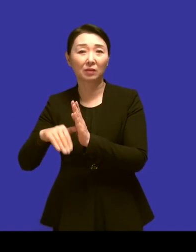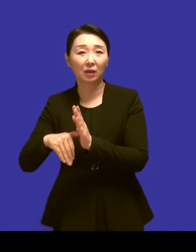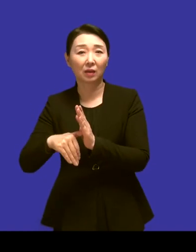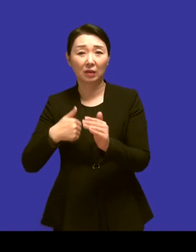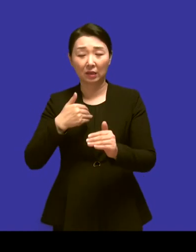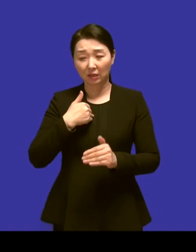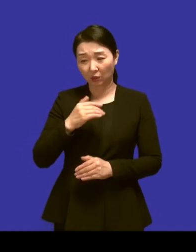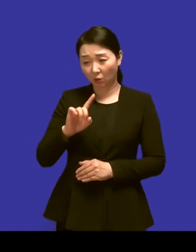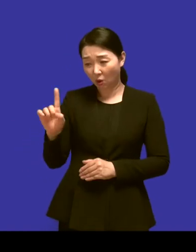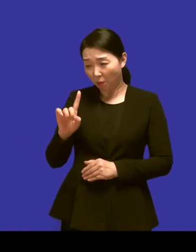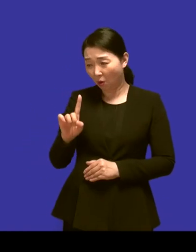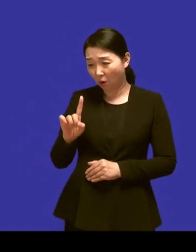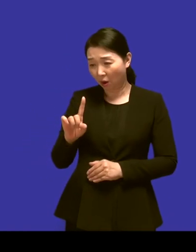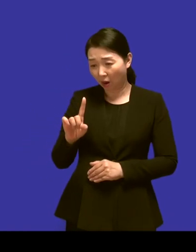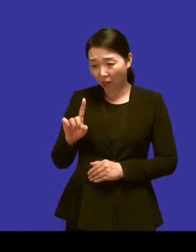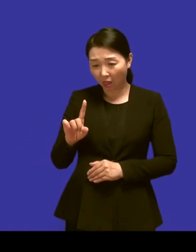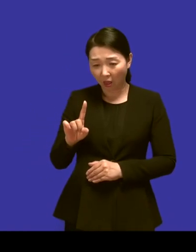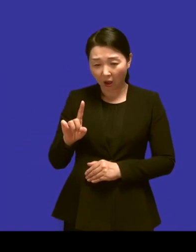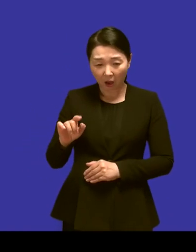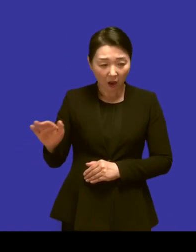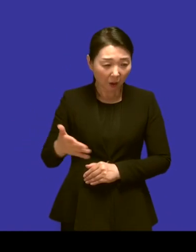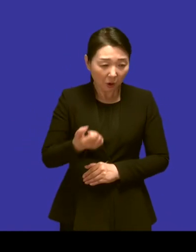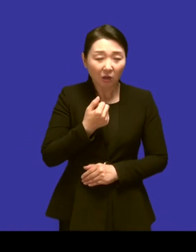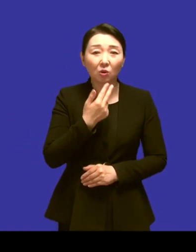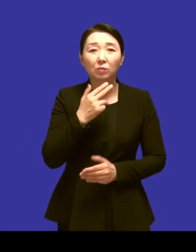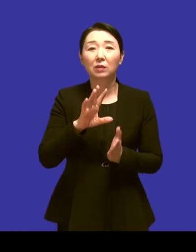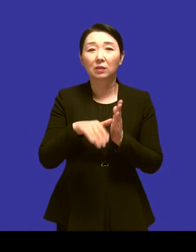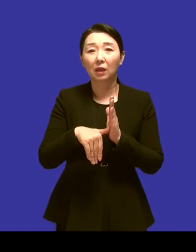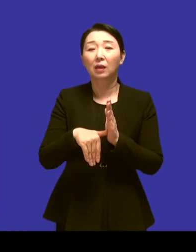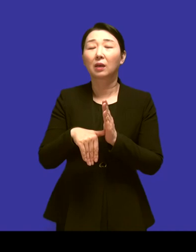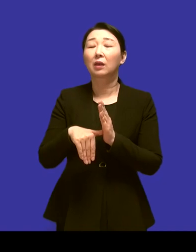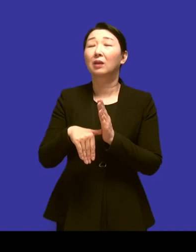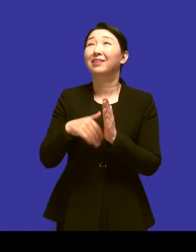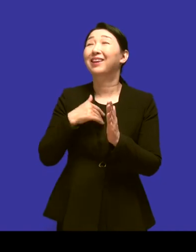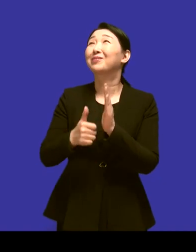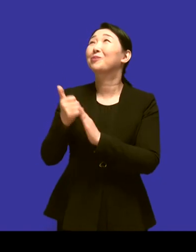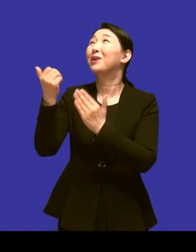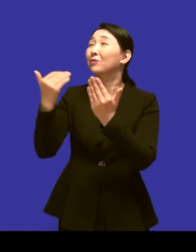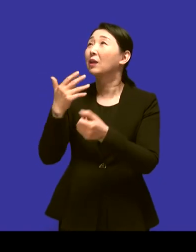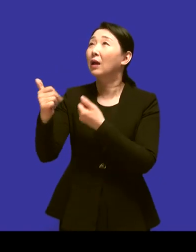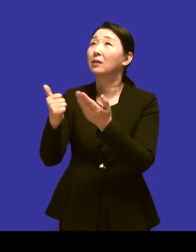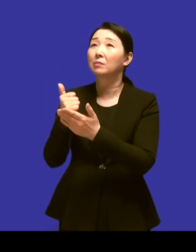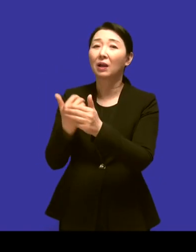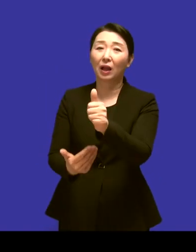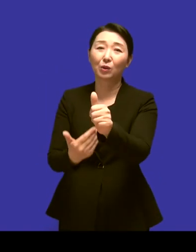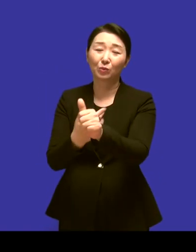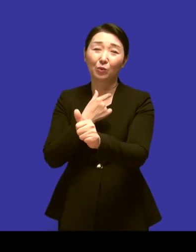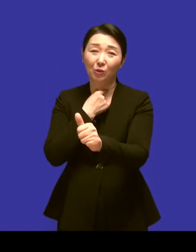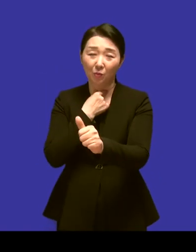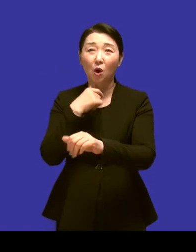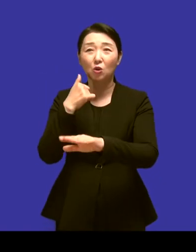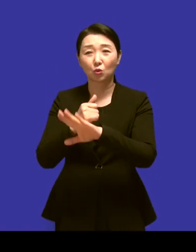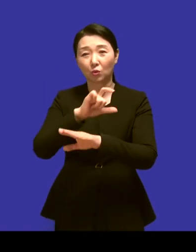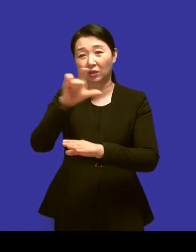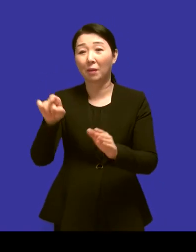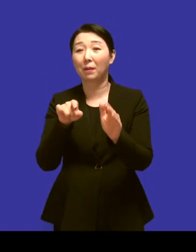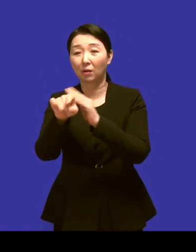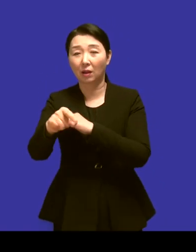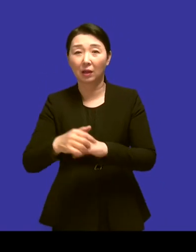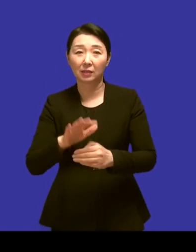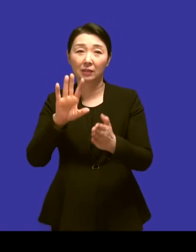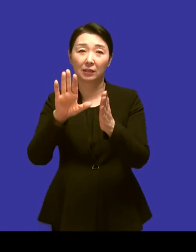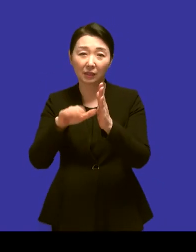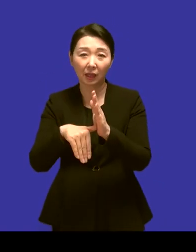뭔가 아무것도 없었을 때 하나님께서 소망이 되어주신 것처럼 알려주고 싶다는 마음 때문에 이제 네팔로 이렇게 향하게 됐는데 거기에서 만나 뵙게